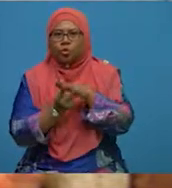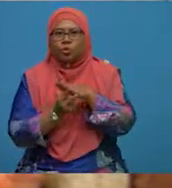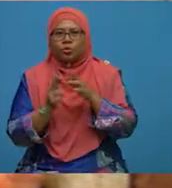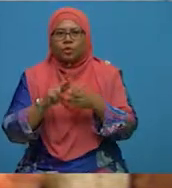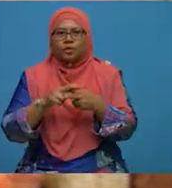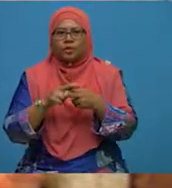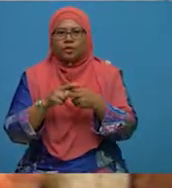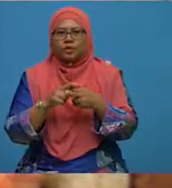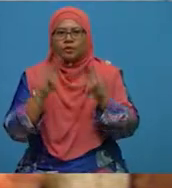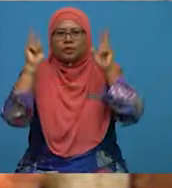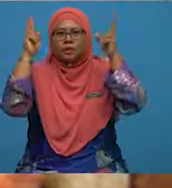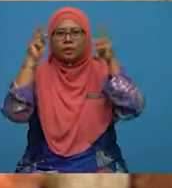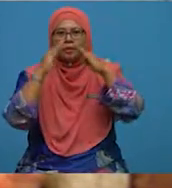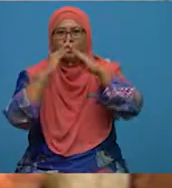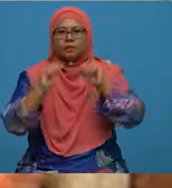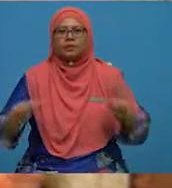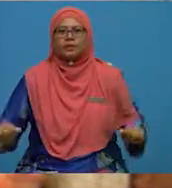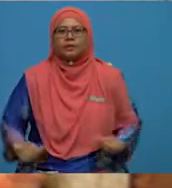Mesir.